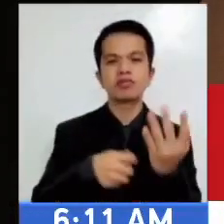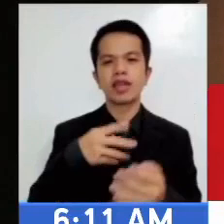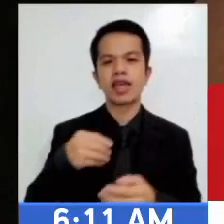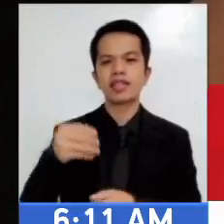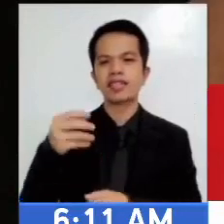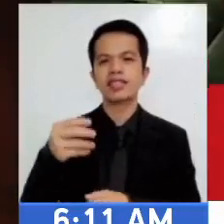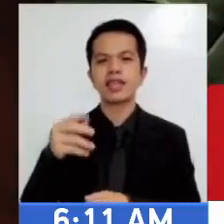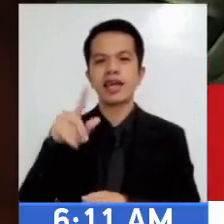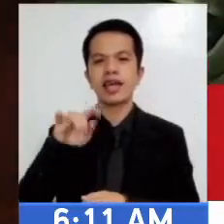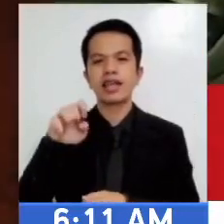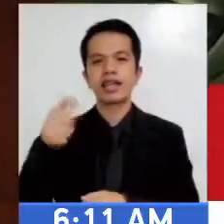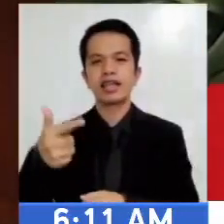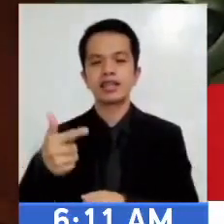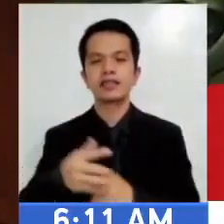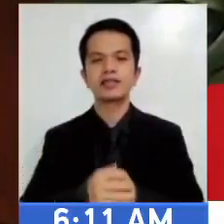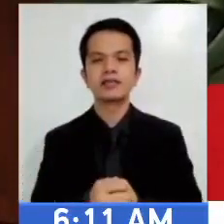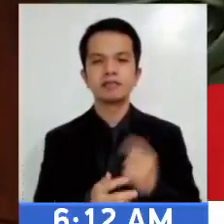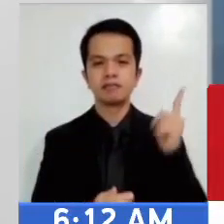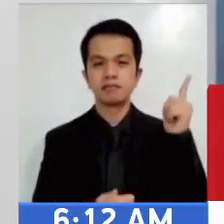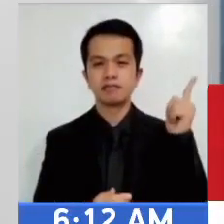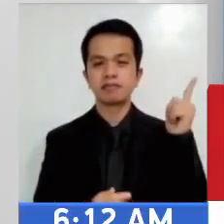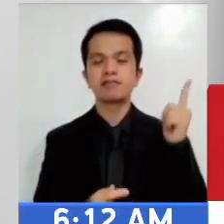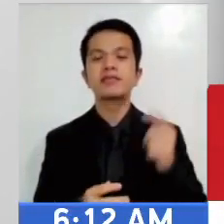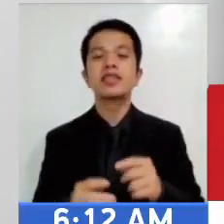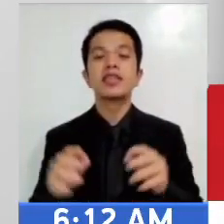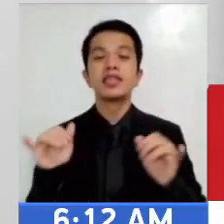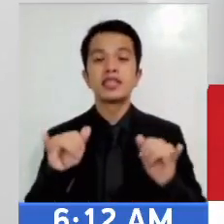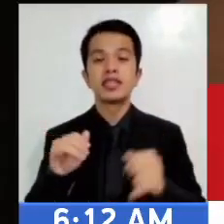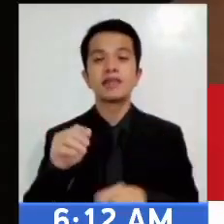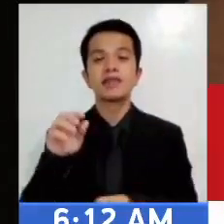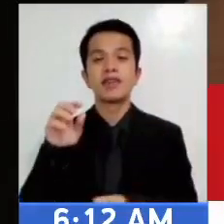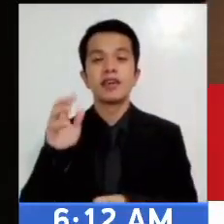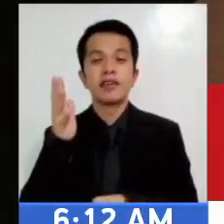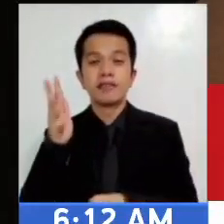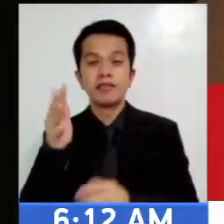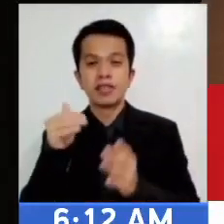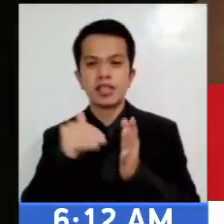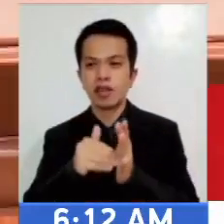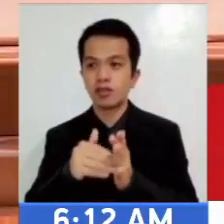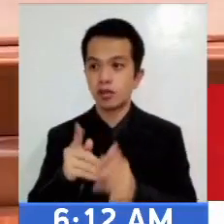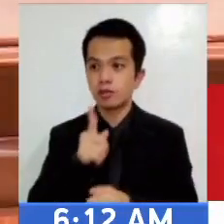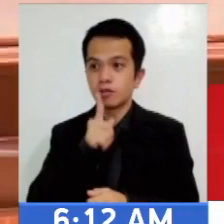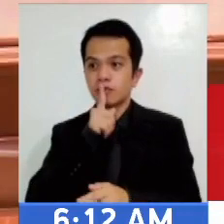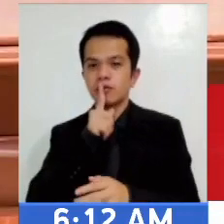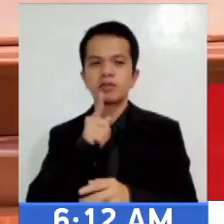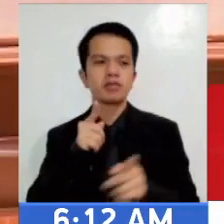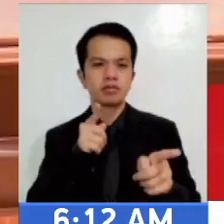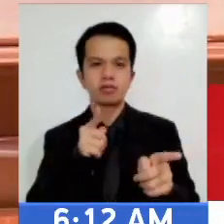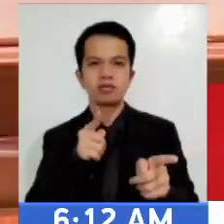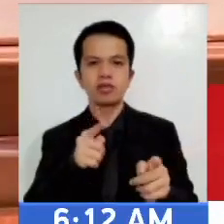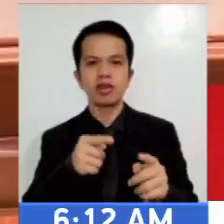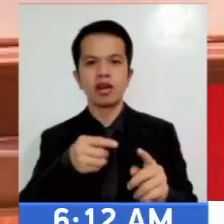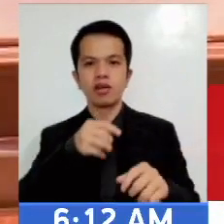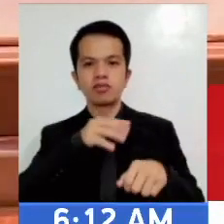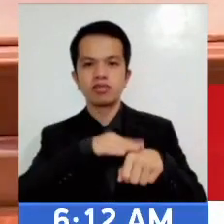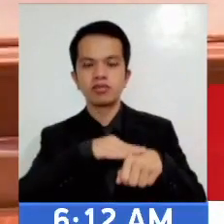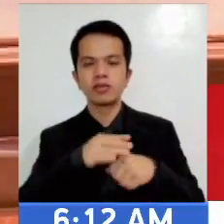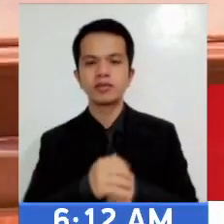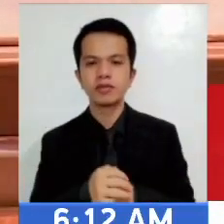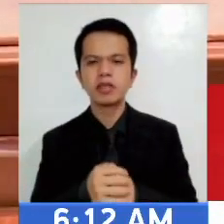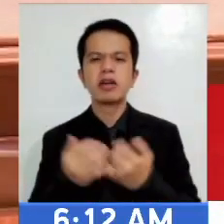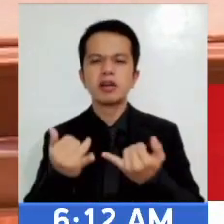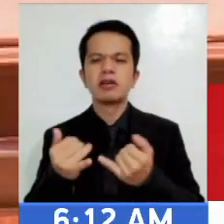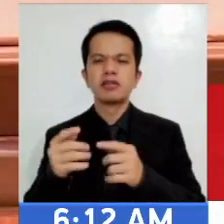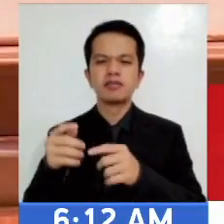ni Zulueta ng tig 50,000 pesos para manahimik. Sinusubukan pa ng GMA Integrated News na kunin ang panig ng kampo ni